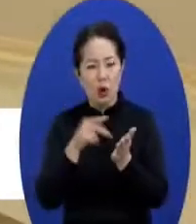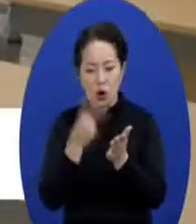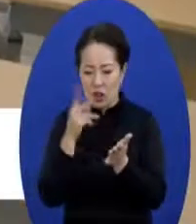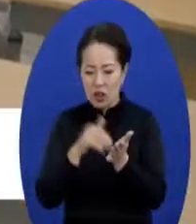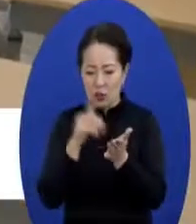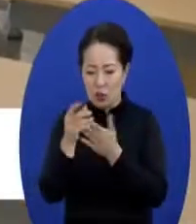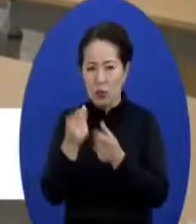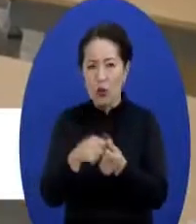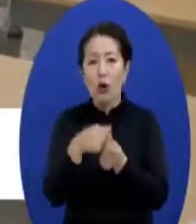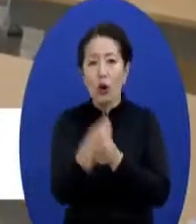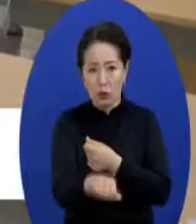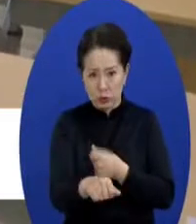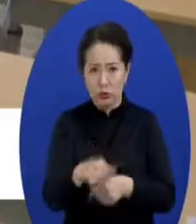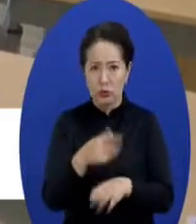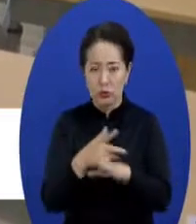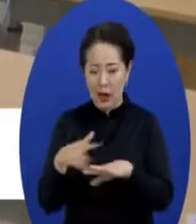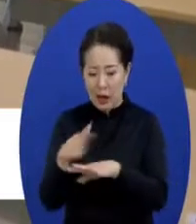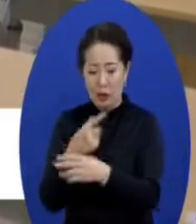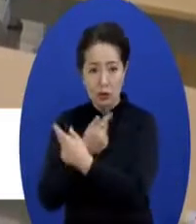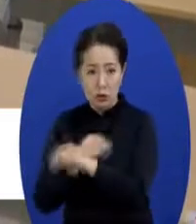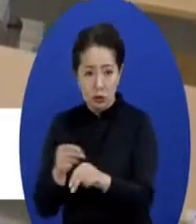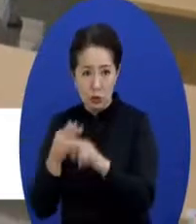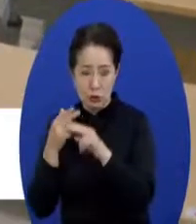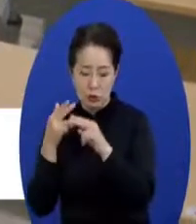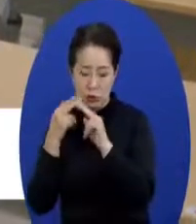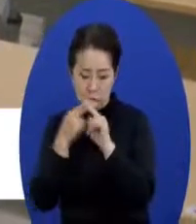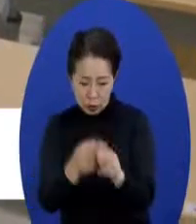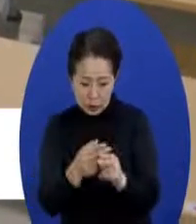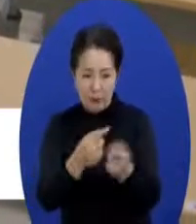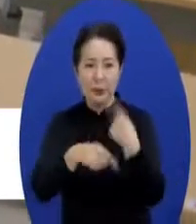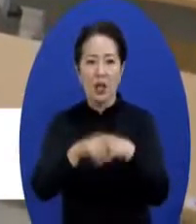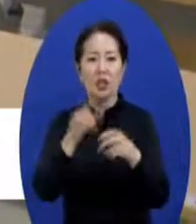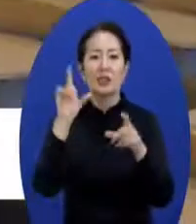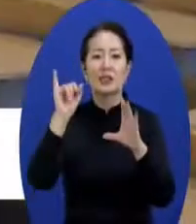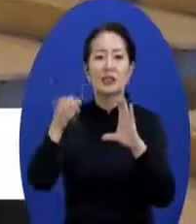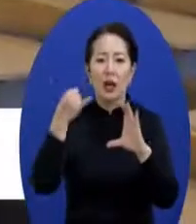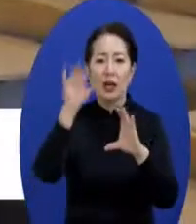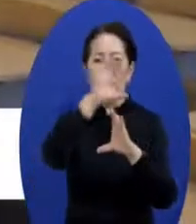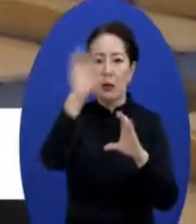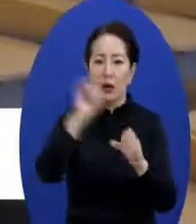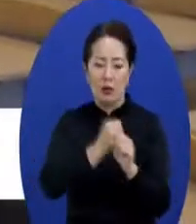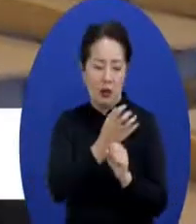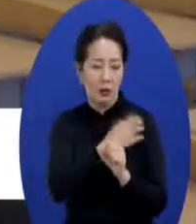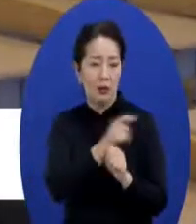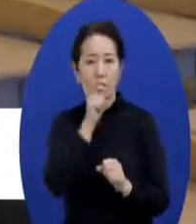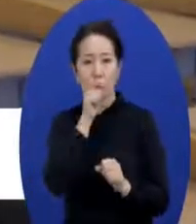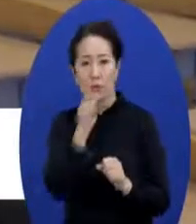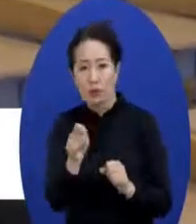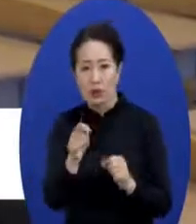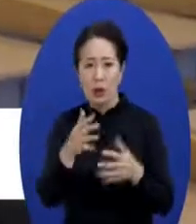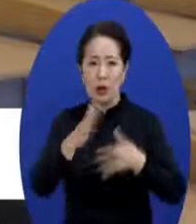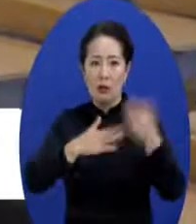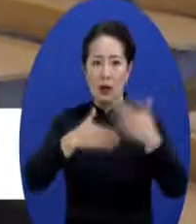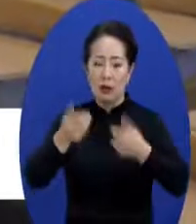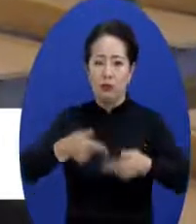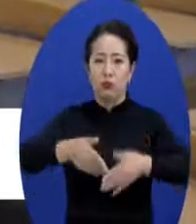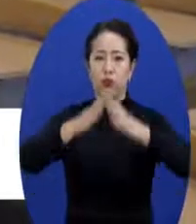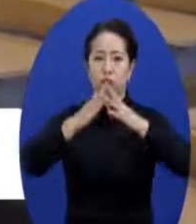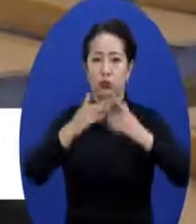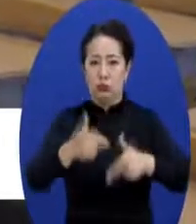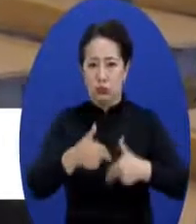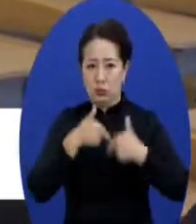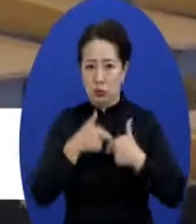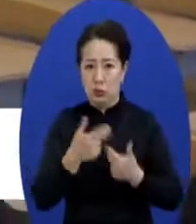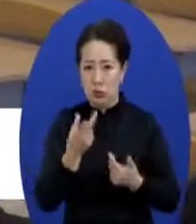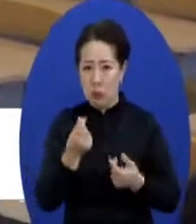төсөвт суулгасан. А Японы талаас энэ боцолтгүй тусламжийн хүрээнд JICA байгуулах хариуцаад энэ явж байгаа нь энэ бол асар том хөрөнгө оруулалт байгаа.